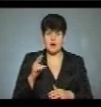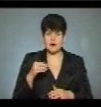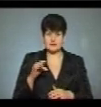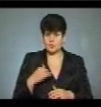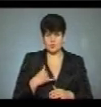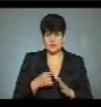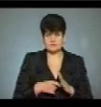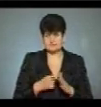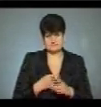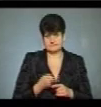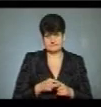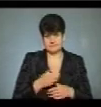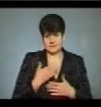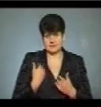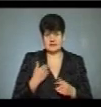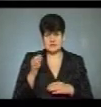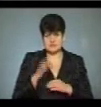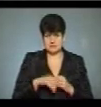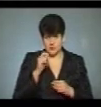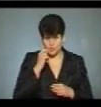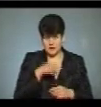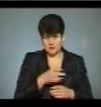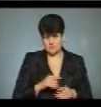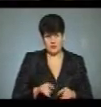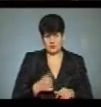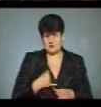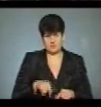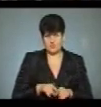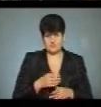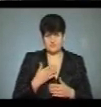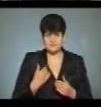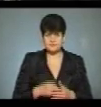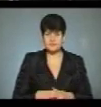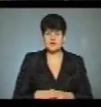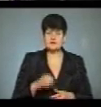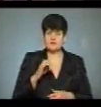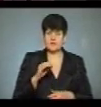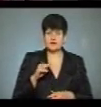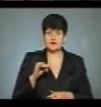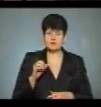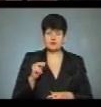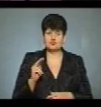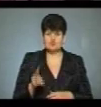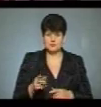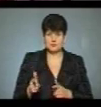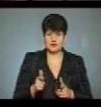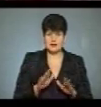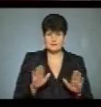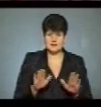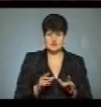сильно немає. Це Западна Україна тільки так, а у нас такого немає. Софія Тимчук підготувала пісню «Святе Різдво».